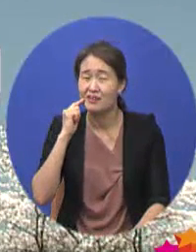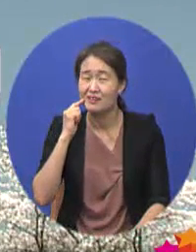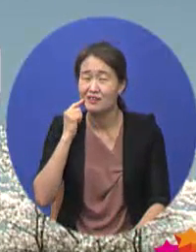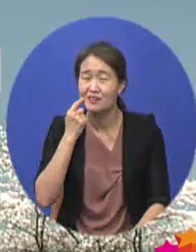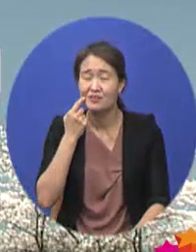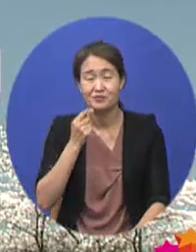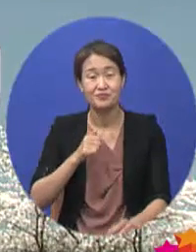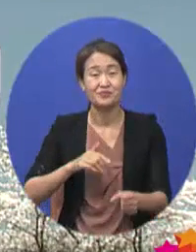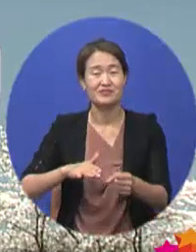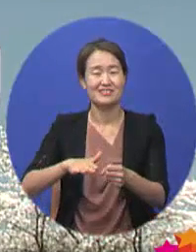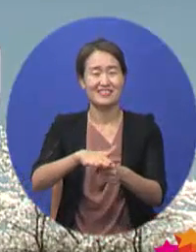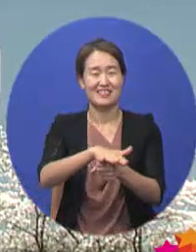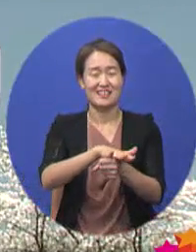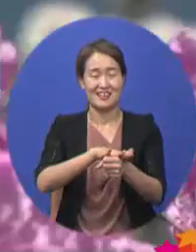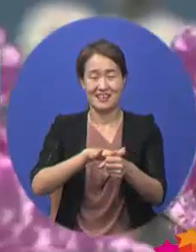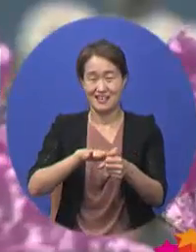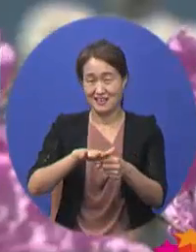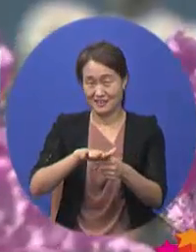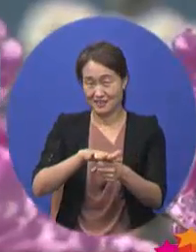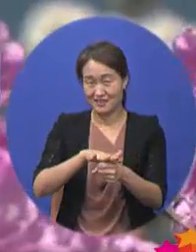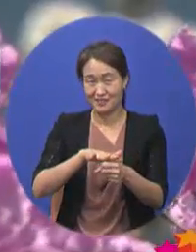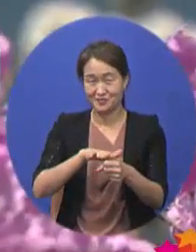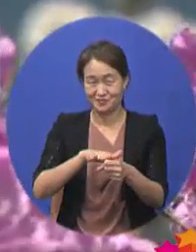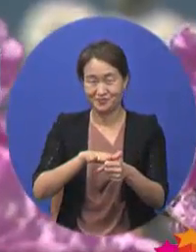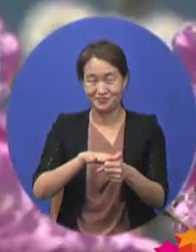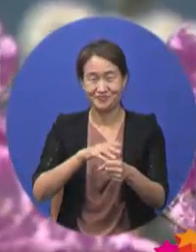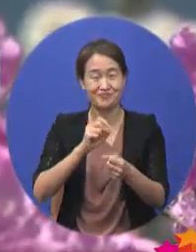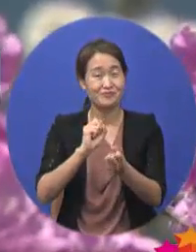복디 고운 사람 없지